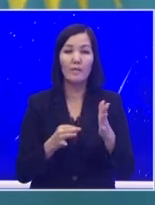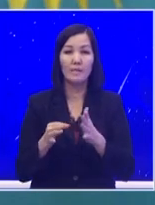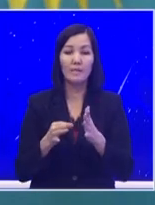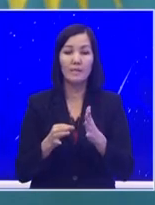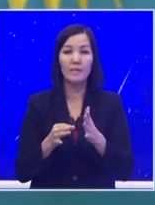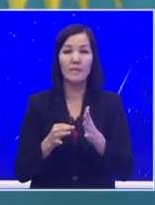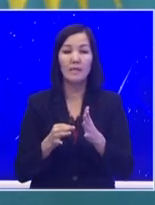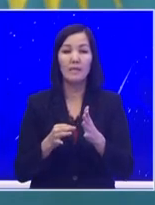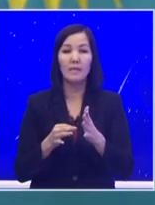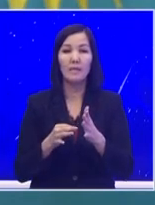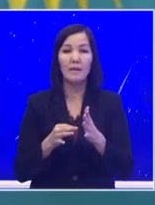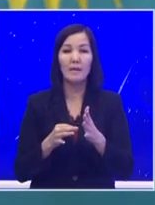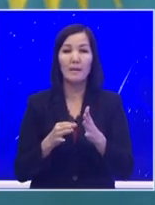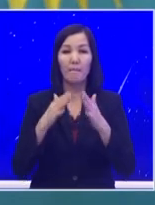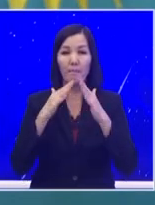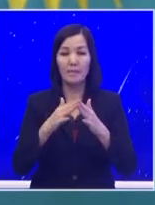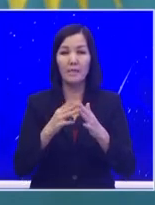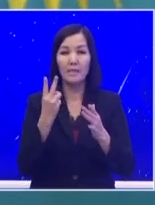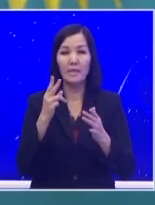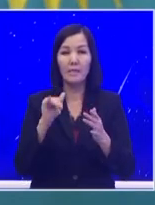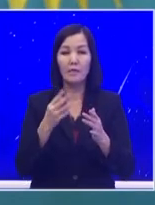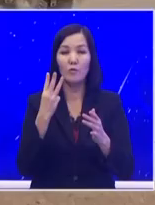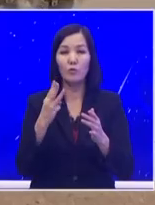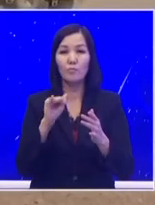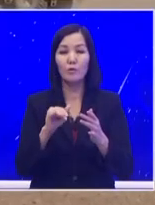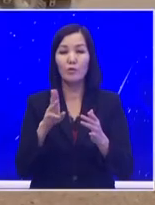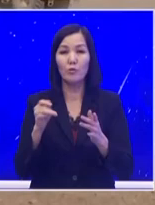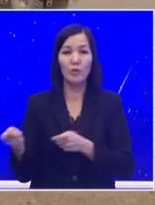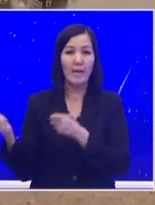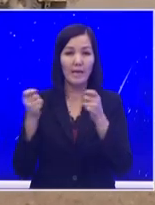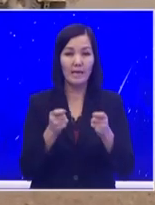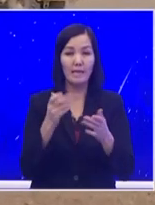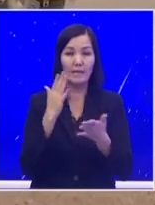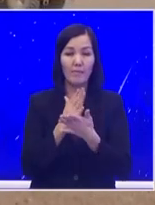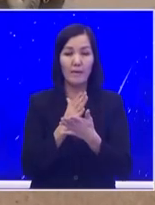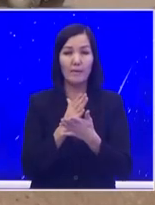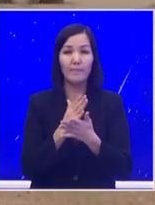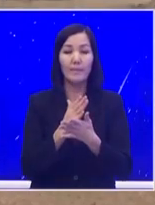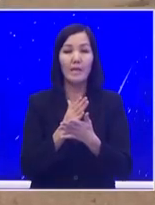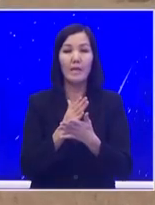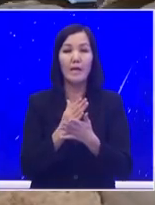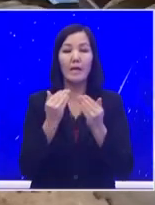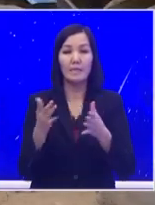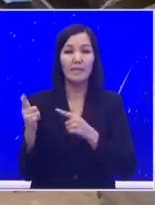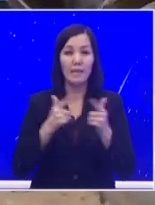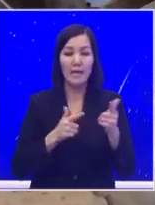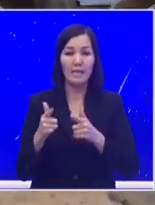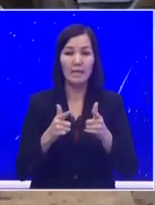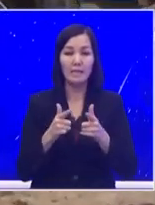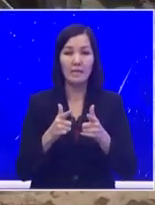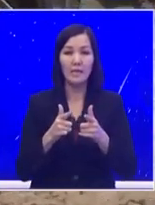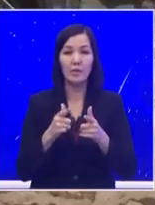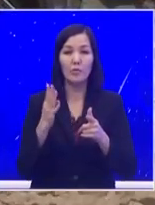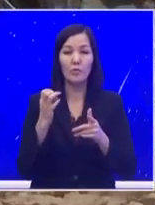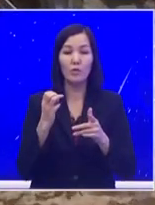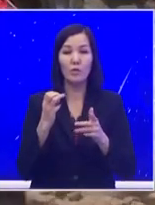базарларына базаларына 2-3 мың тонна жеткізілді. Қазір өңірде жауапты науқанға дайындық қызу. Дала жұмыстарына 33